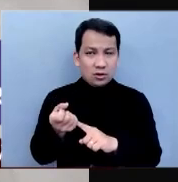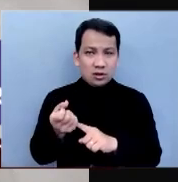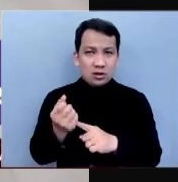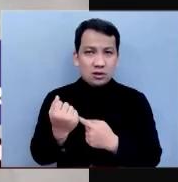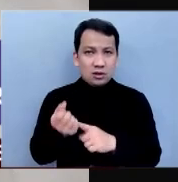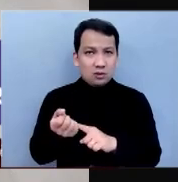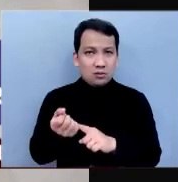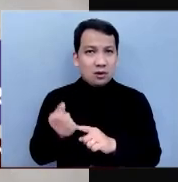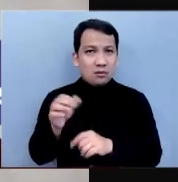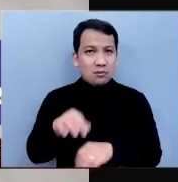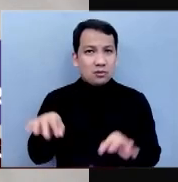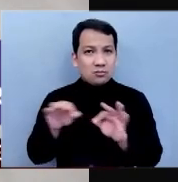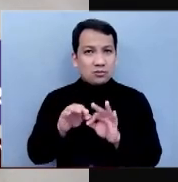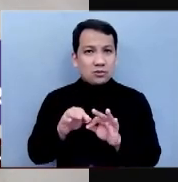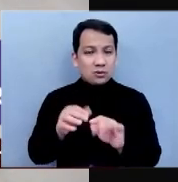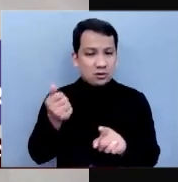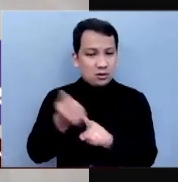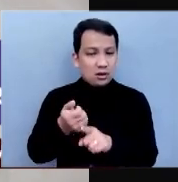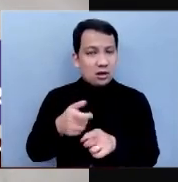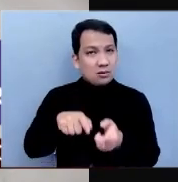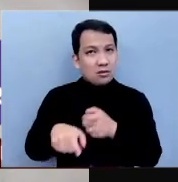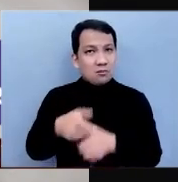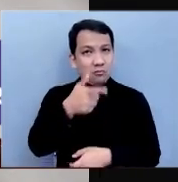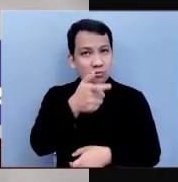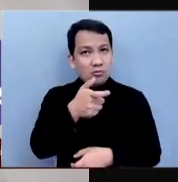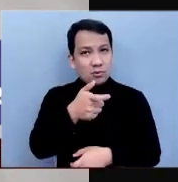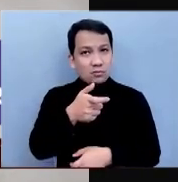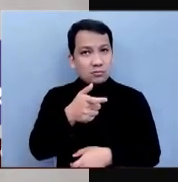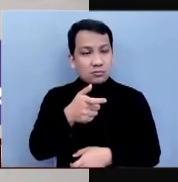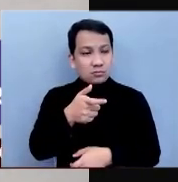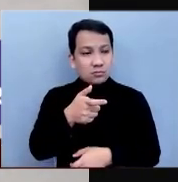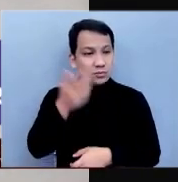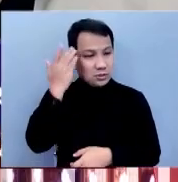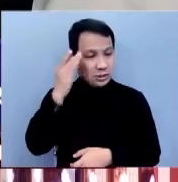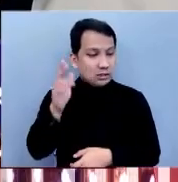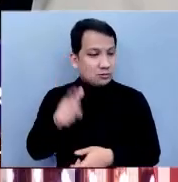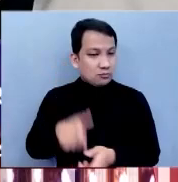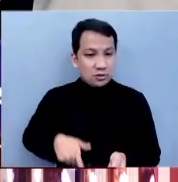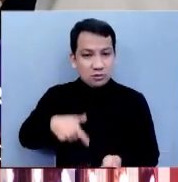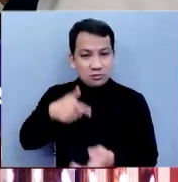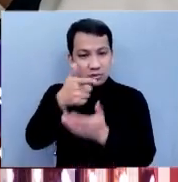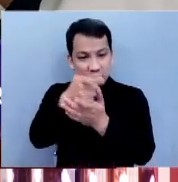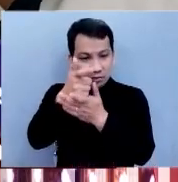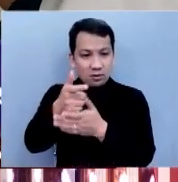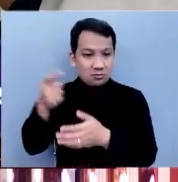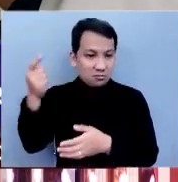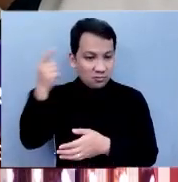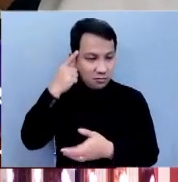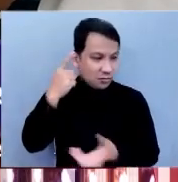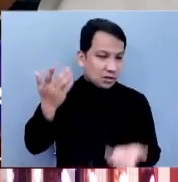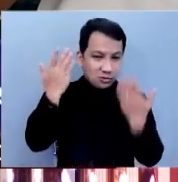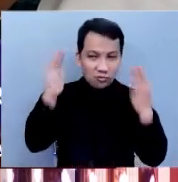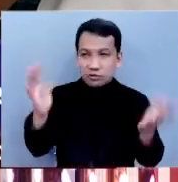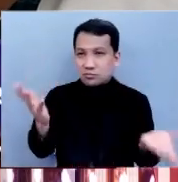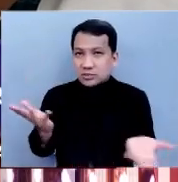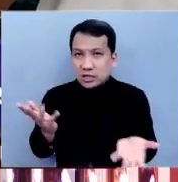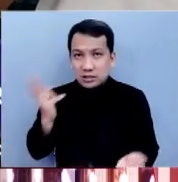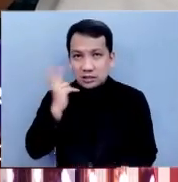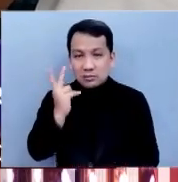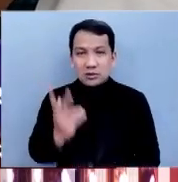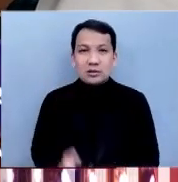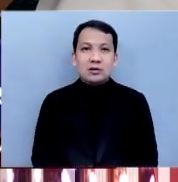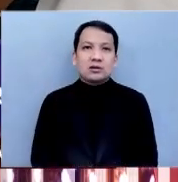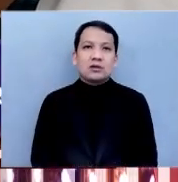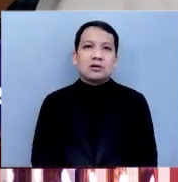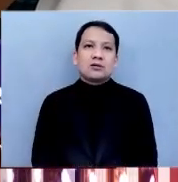grabe ang assassination dyan. Kasi pwede kang tumumba na hindi mo marinig yung tumama sa'yo eh. Yes, sir. But my question goes along these